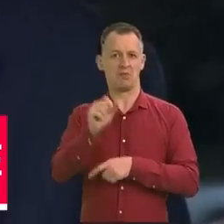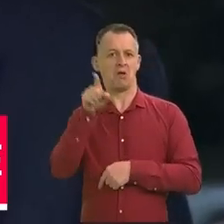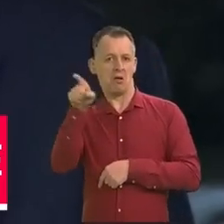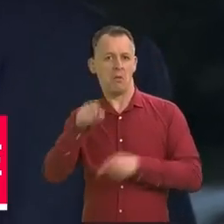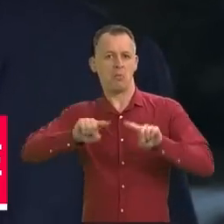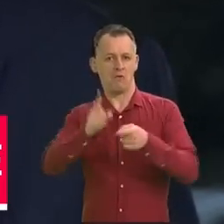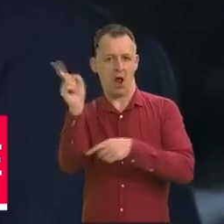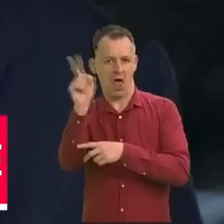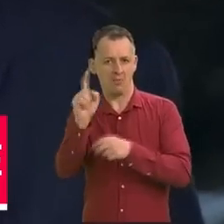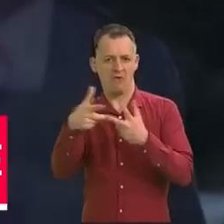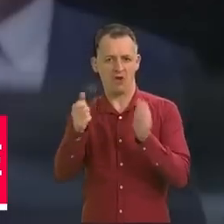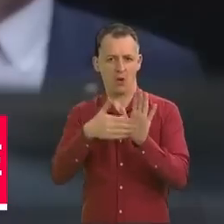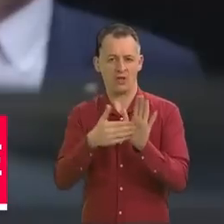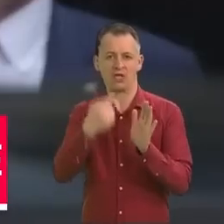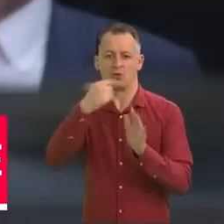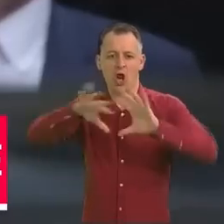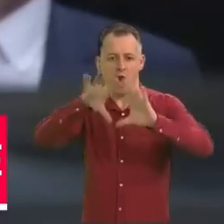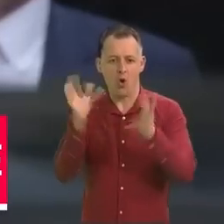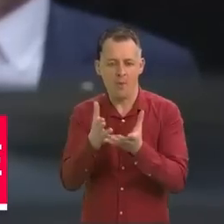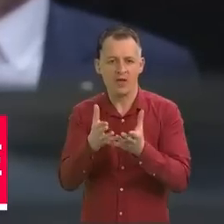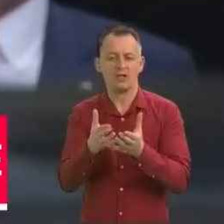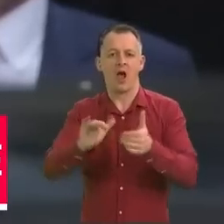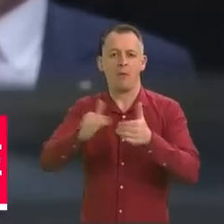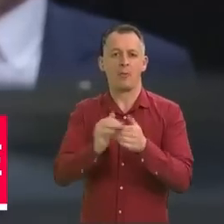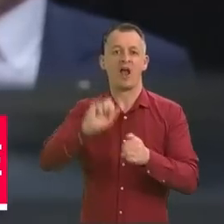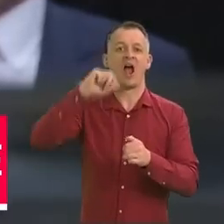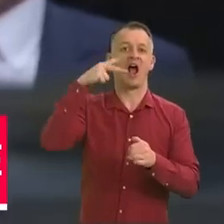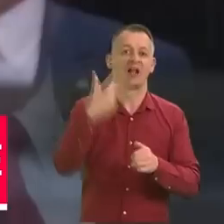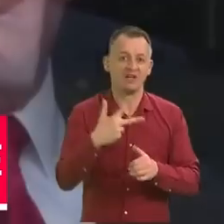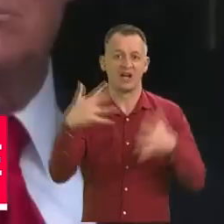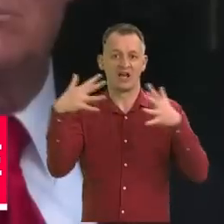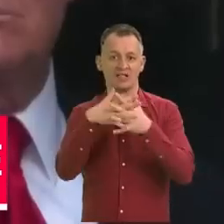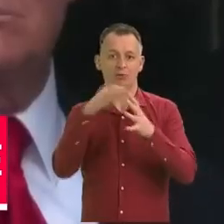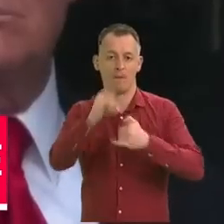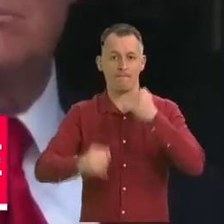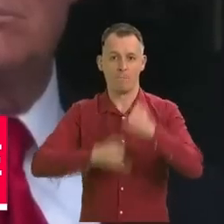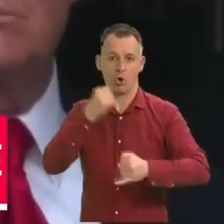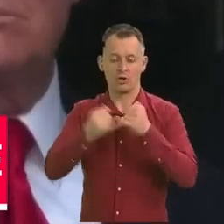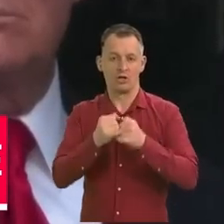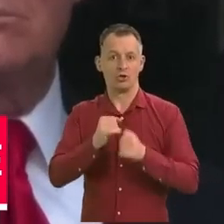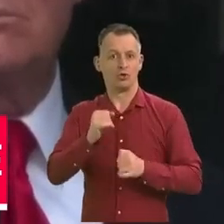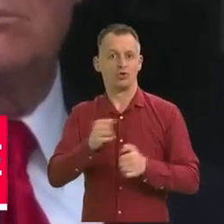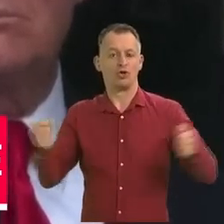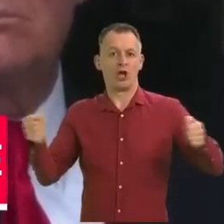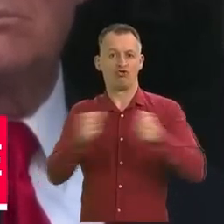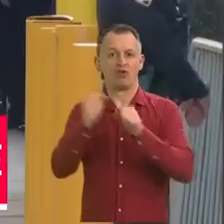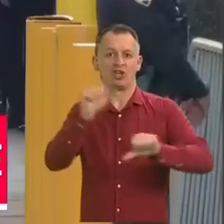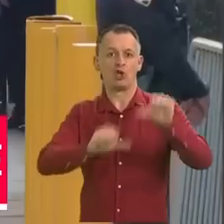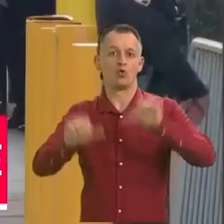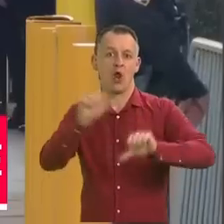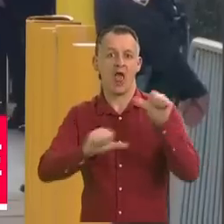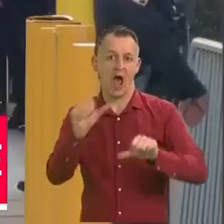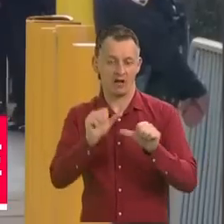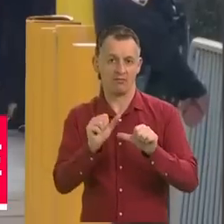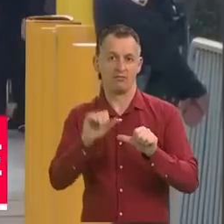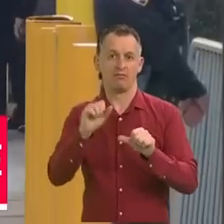argumente, Trump a susținut că lumea este mai aproape ca niciodată de al treilea război mondial și de o catastrofă nucleară. N-ar fi așa dacă el ar fi reales la Casa Albă, a mai